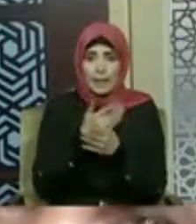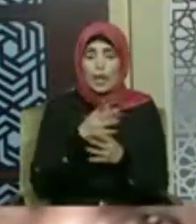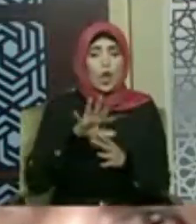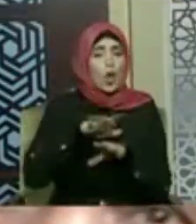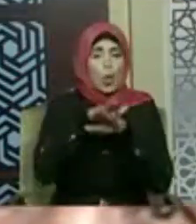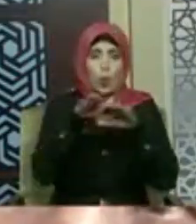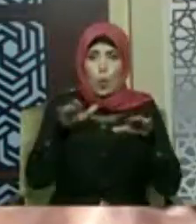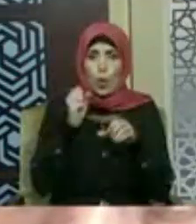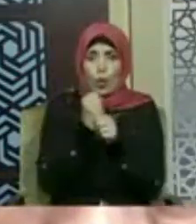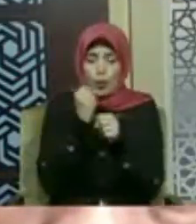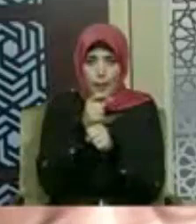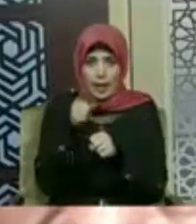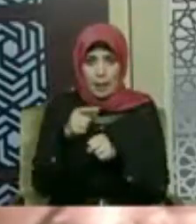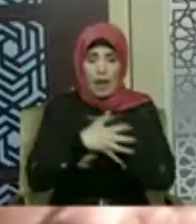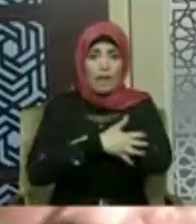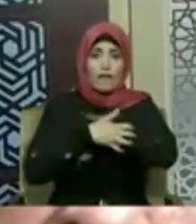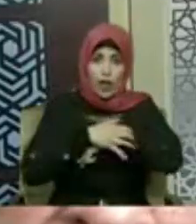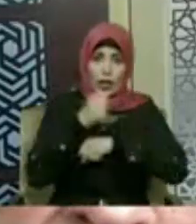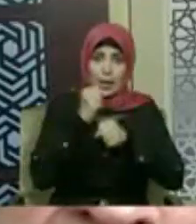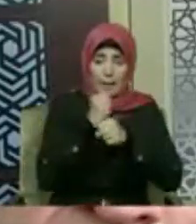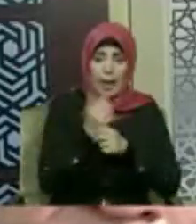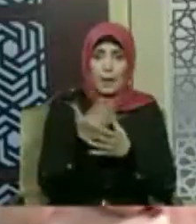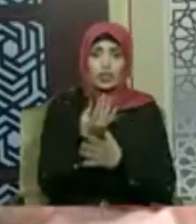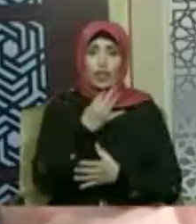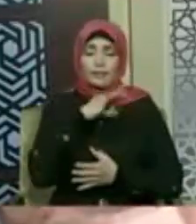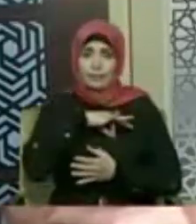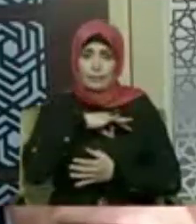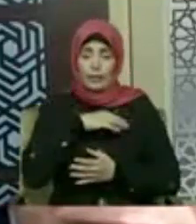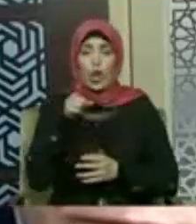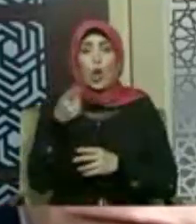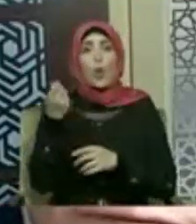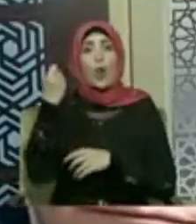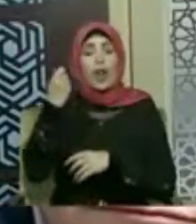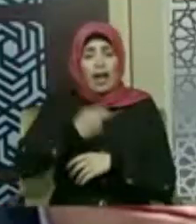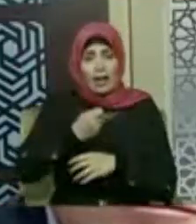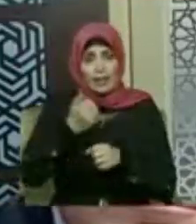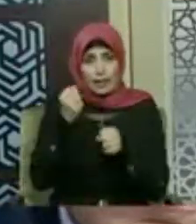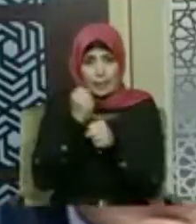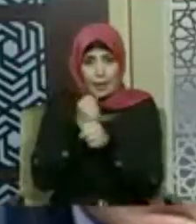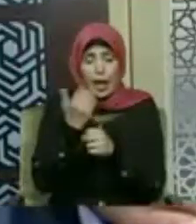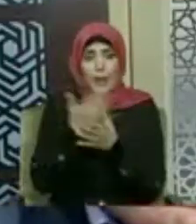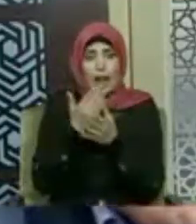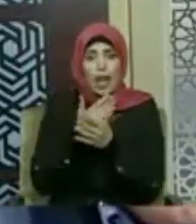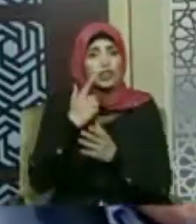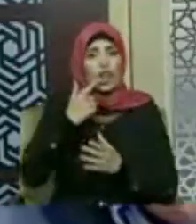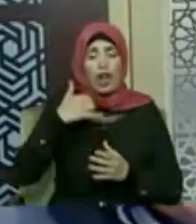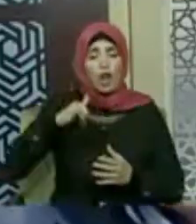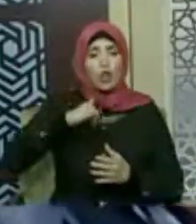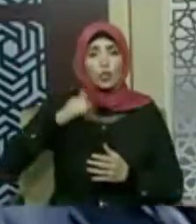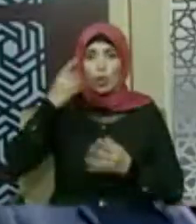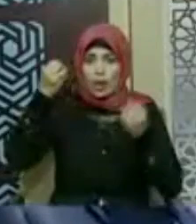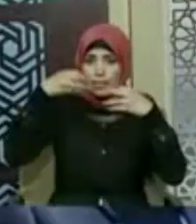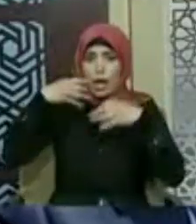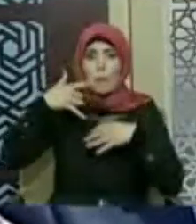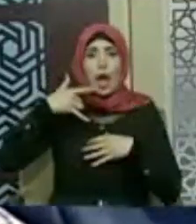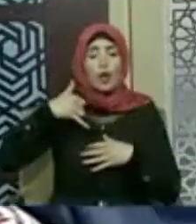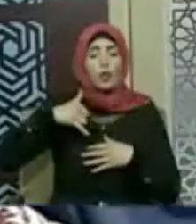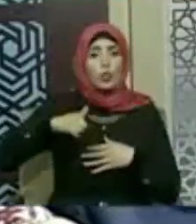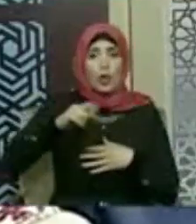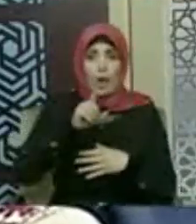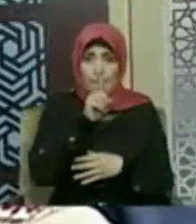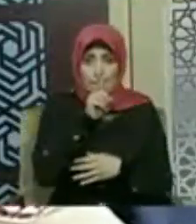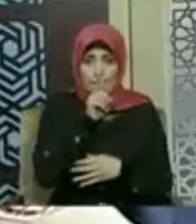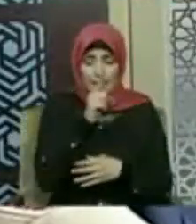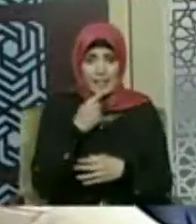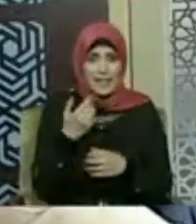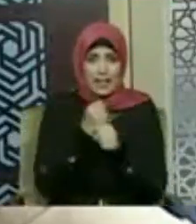الفقير يعمل ليستغني، والغني يعمل لتدوم له النعمة، ولأن العمل شرف. ولما أمسك